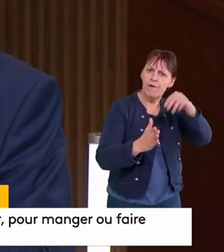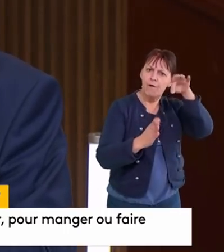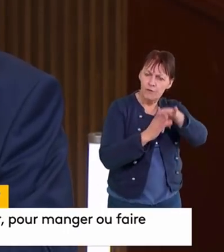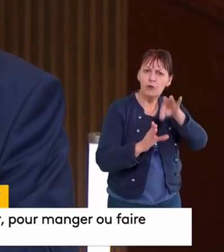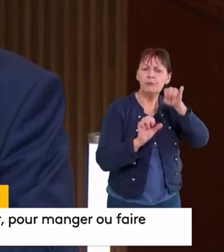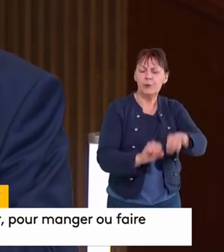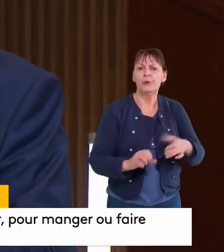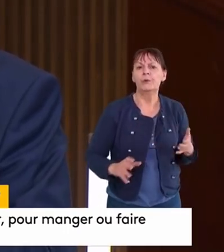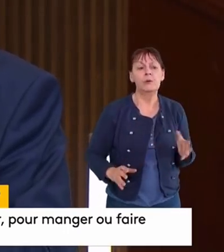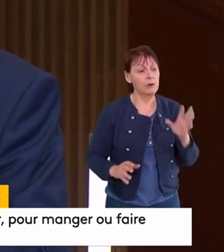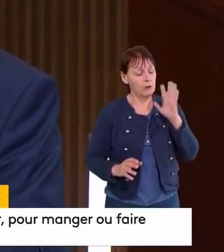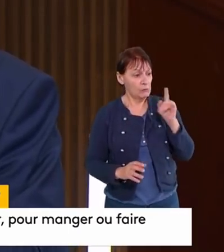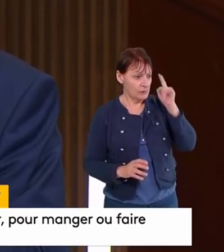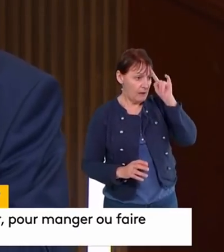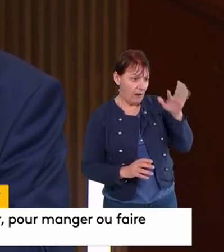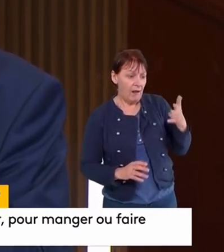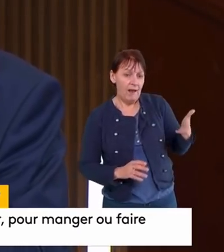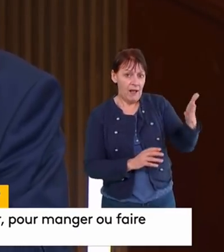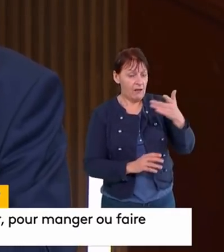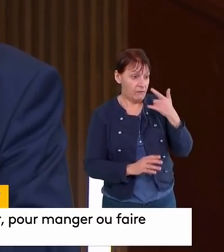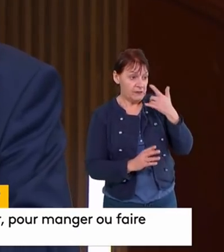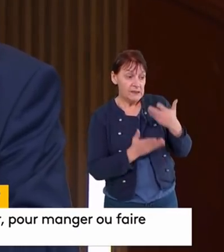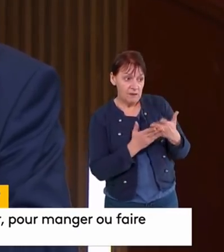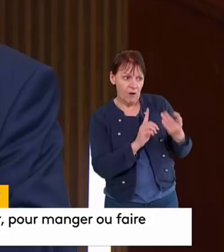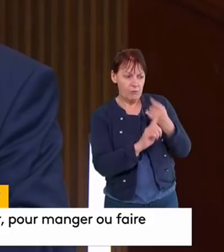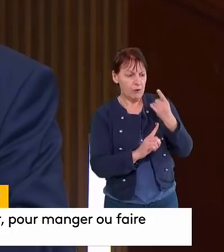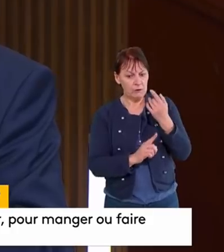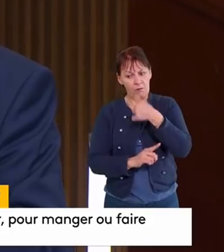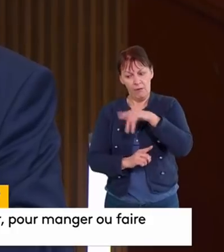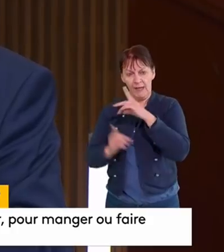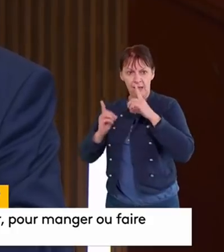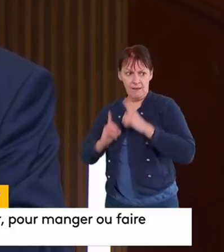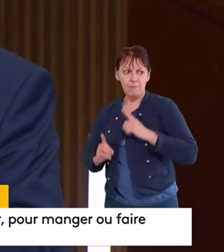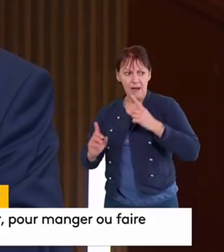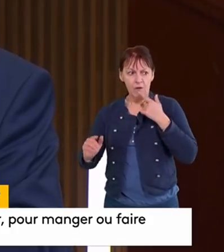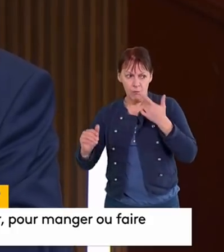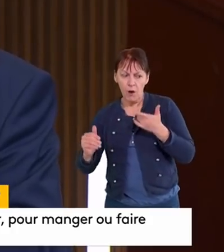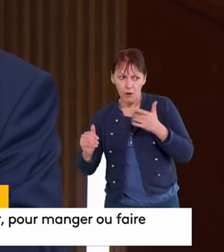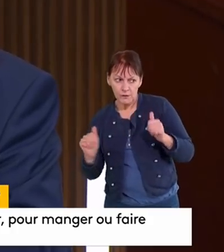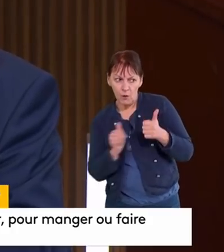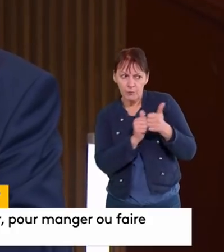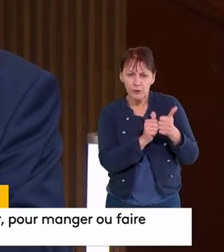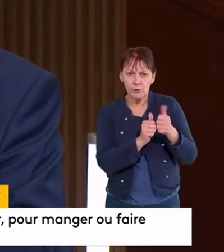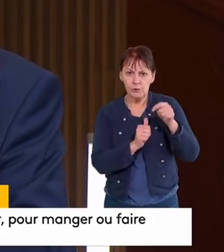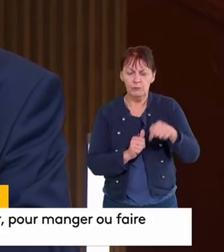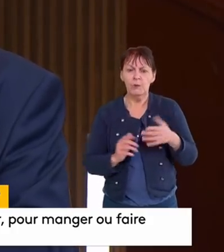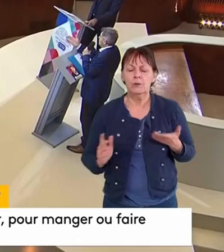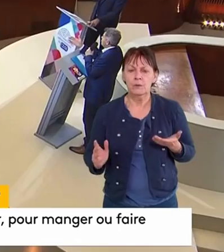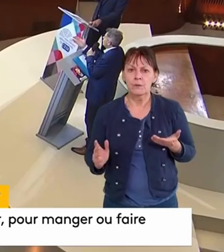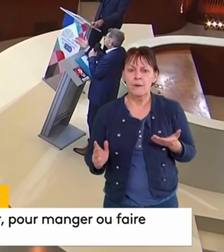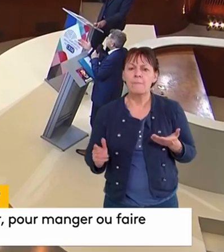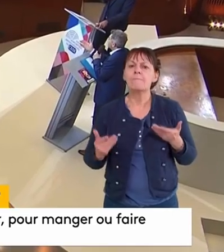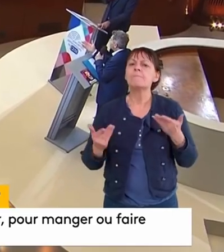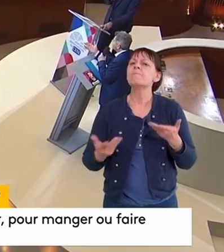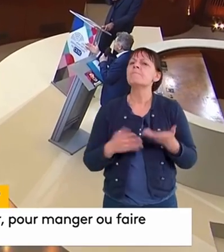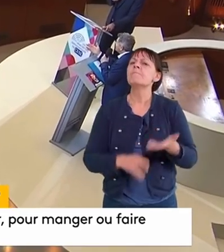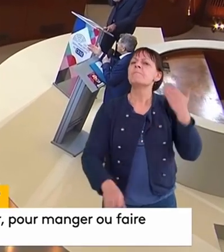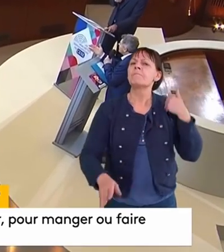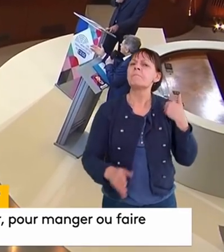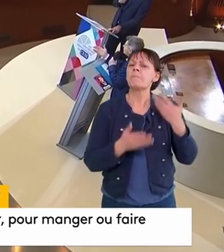sur lesquels le Parlement doit pouvoir compter. C'est la raison pour laquelle, quand il y a eu la Convention citoyenne pour le